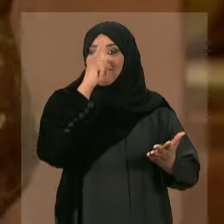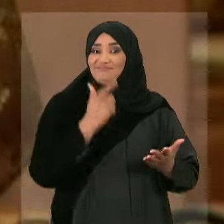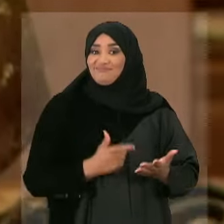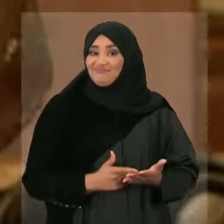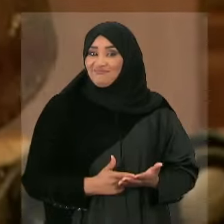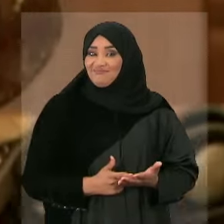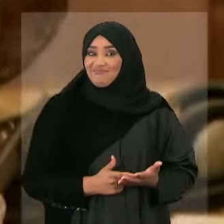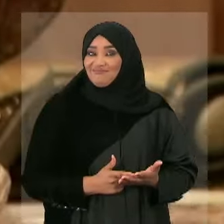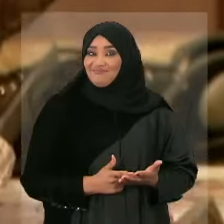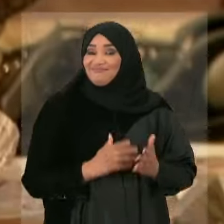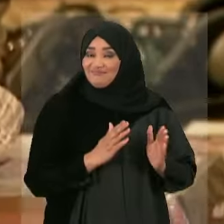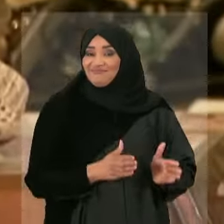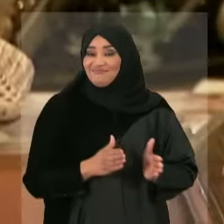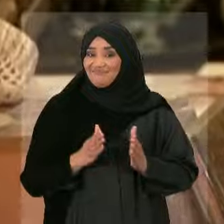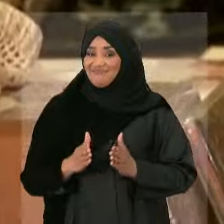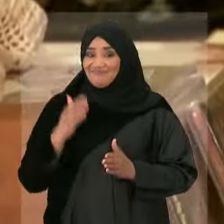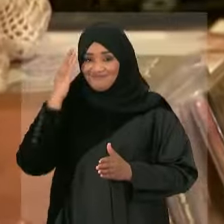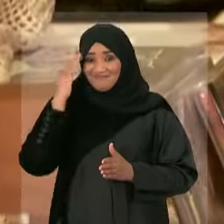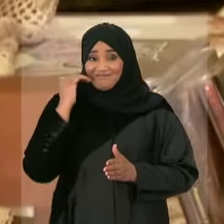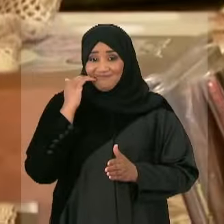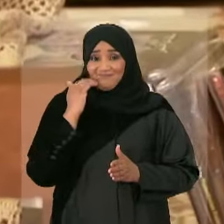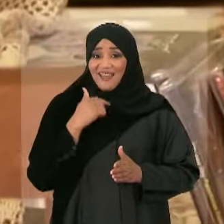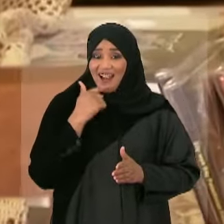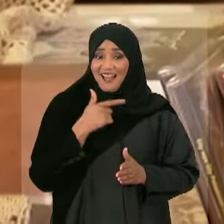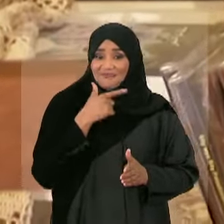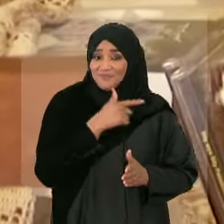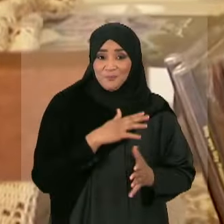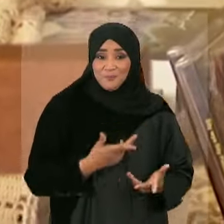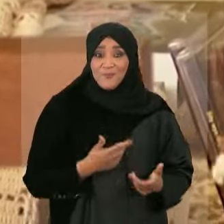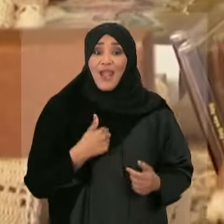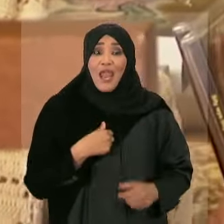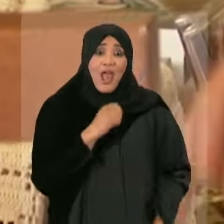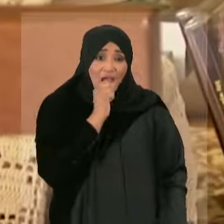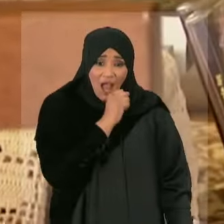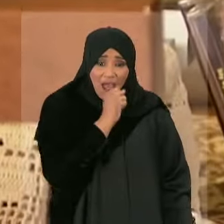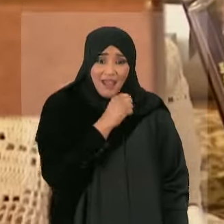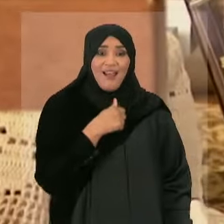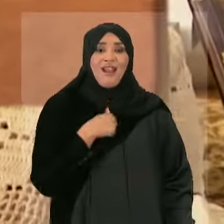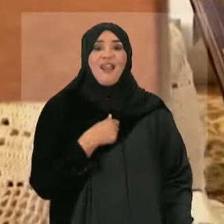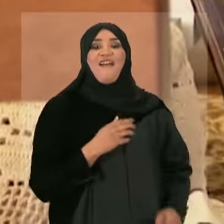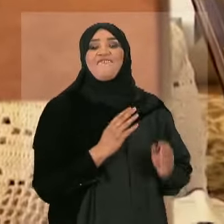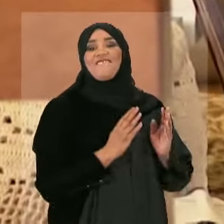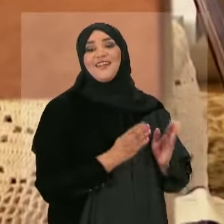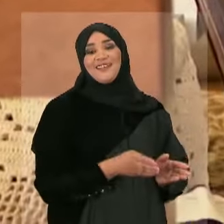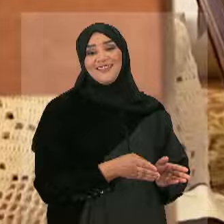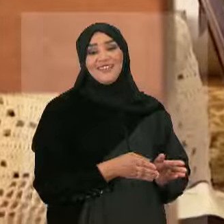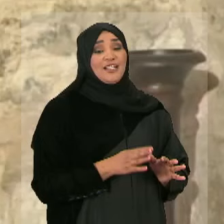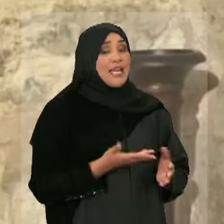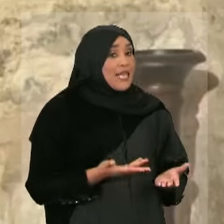أنا أغني إذن أنا موجود. ليش؟ الأغنية تحافظ على الفولكلور، الأغنية هي